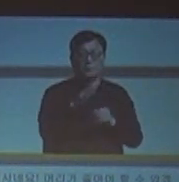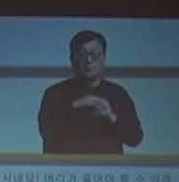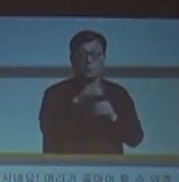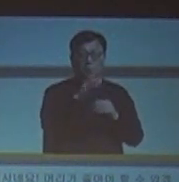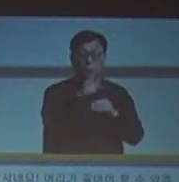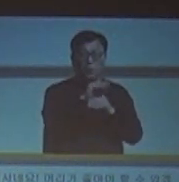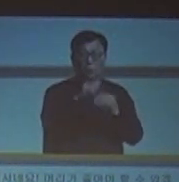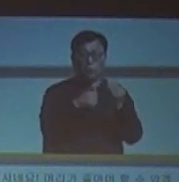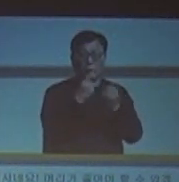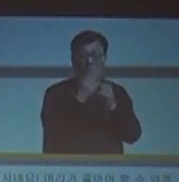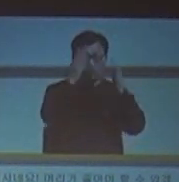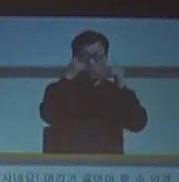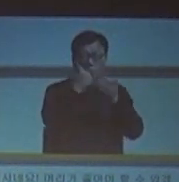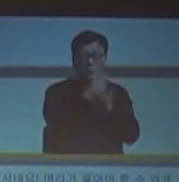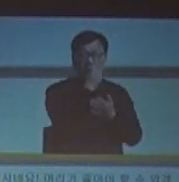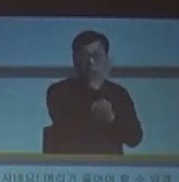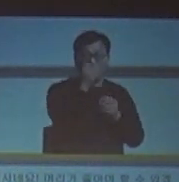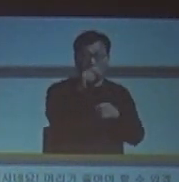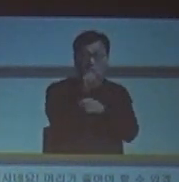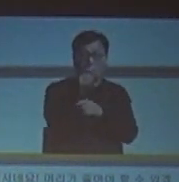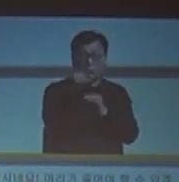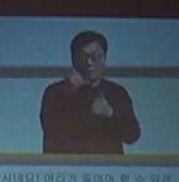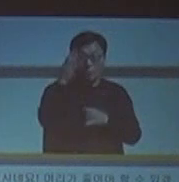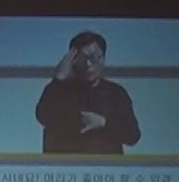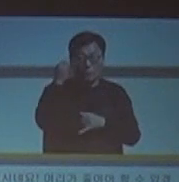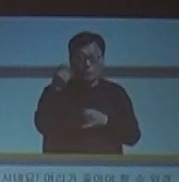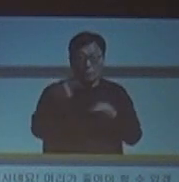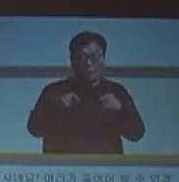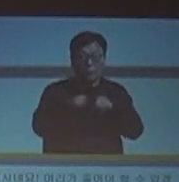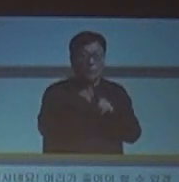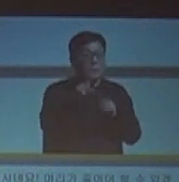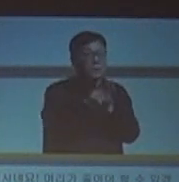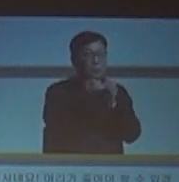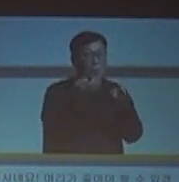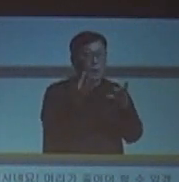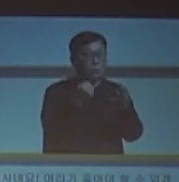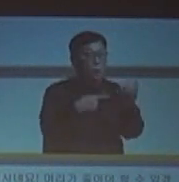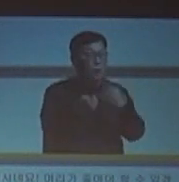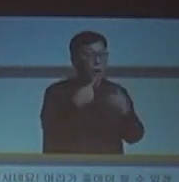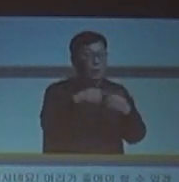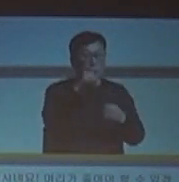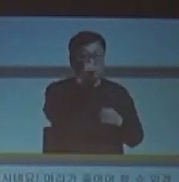분과 사무장 마리아 그리고 신자들도 많이 와 있습니다. 아, 저기도 사무장이 와 계시네요. 아,